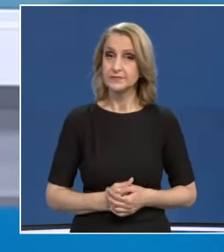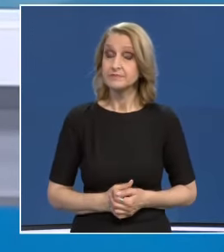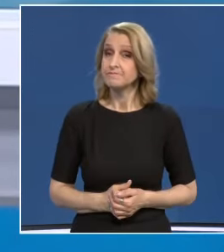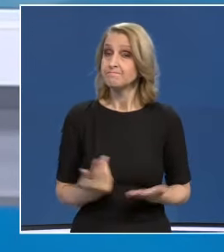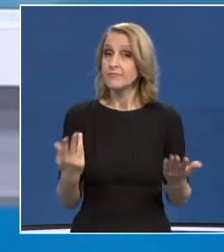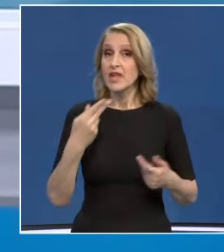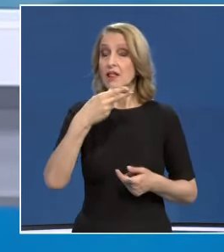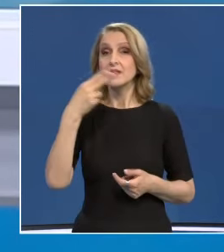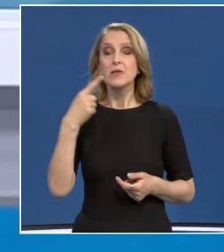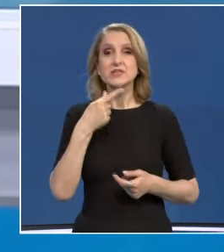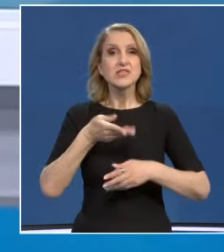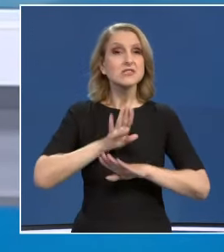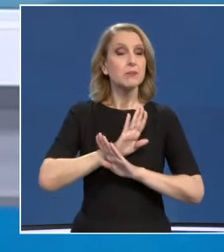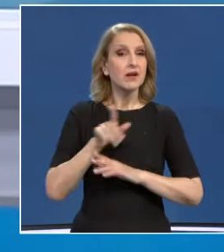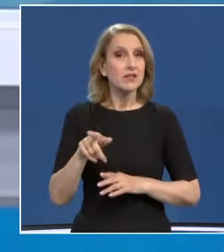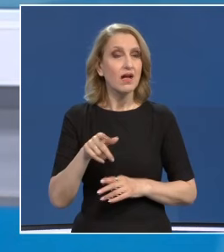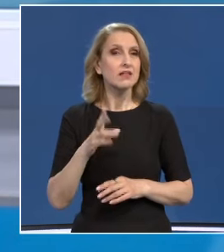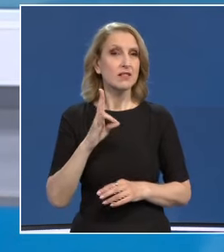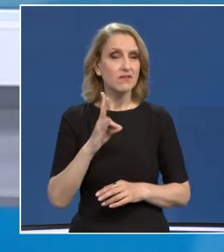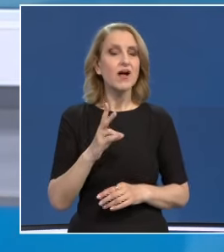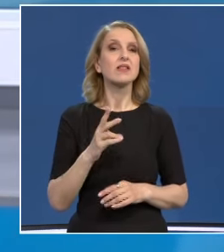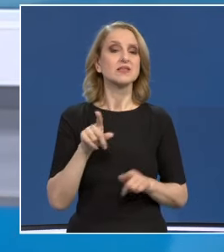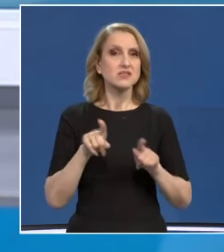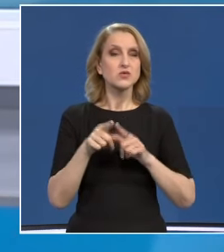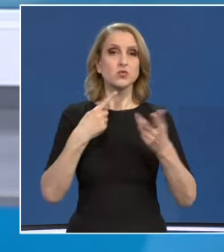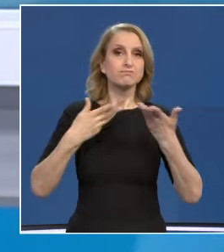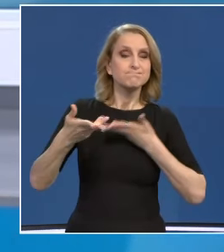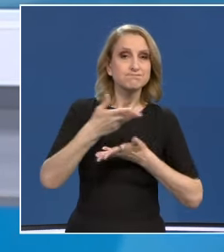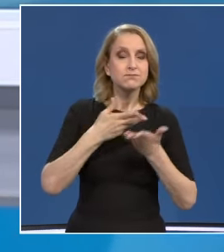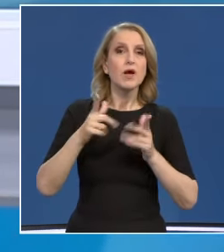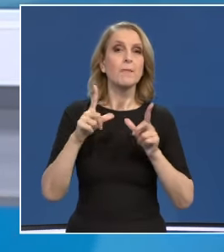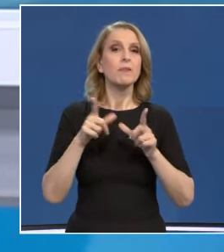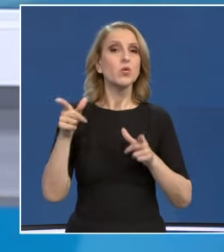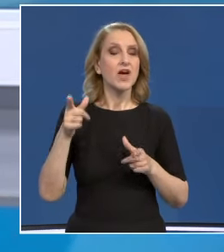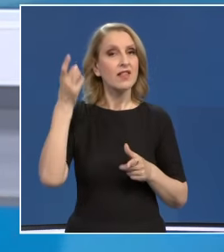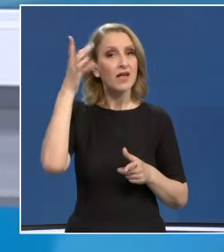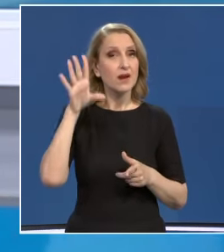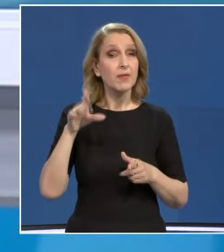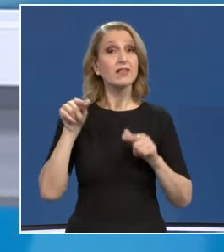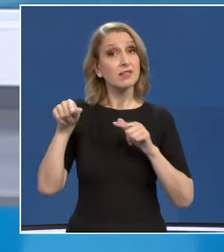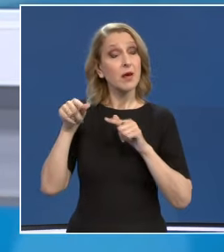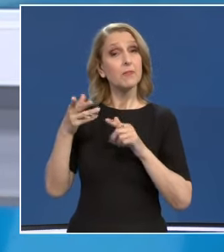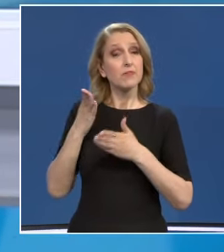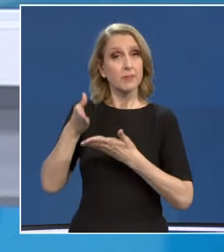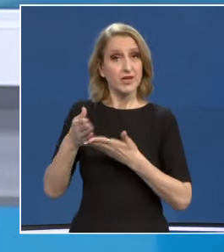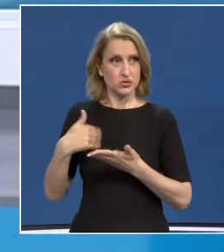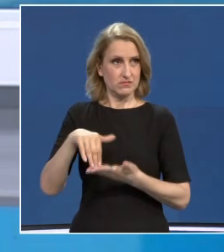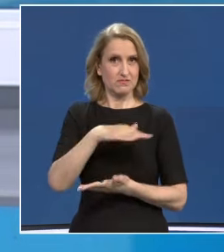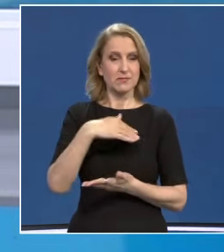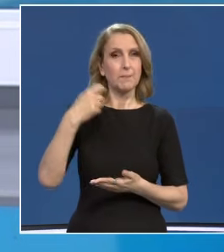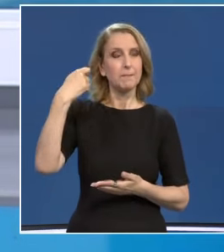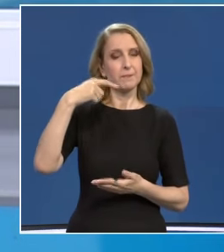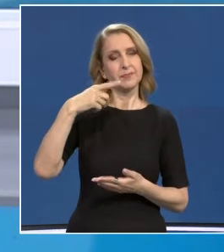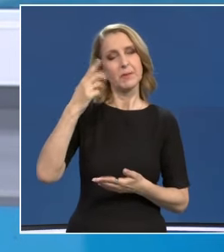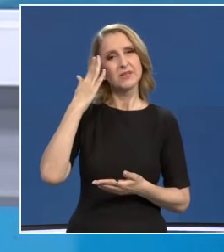Темата за смъртта на Алексей Навални доминира и на конференцията по сигурността в Мюнхен. На нея беше и българският премиер Николай Денков,